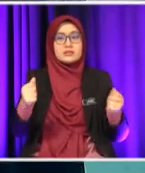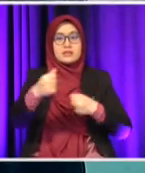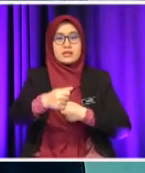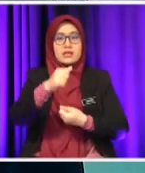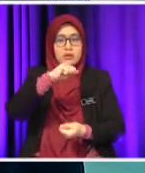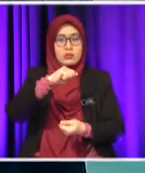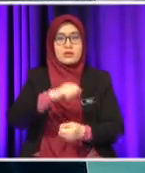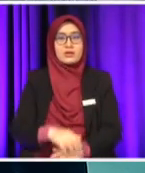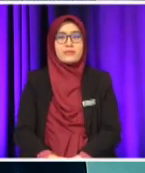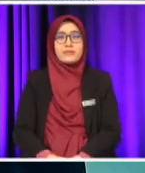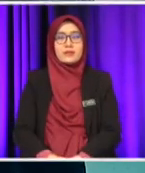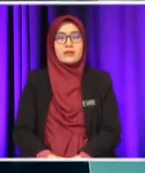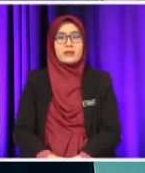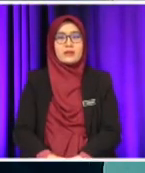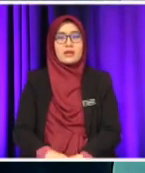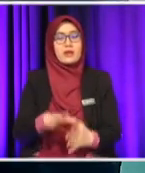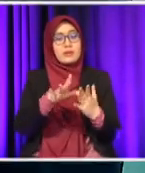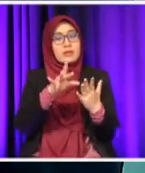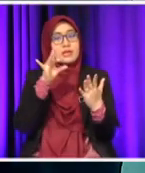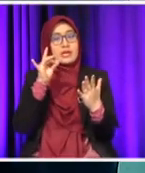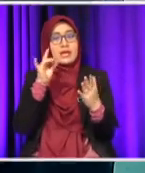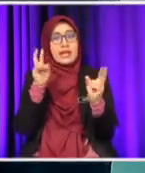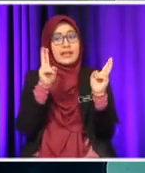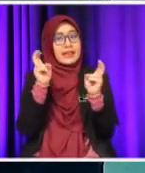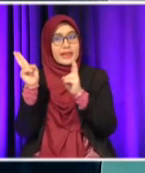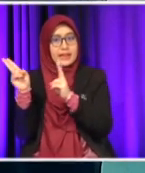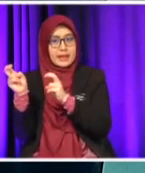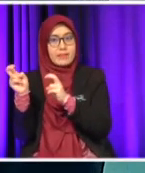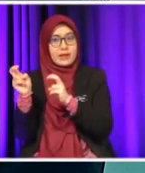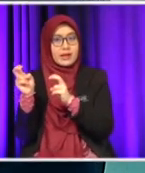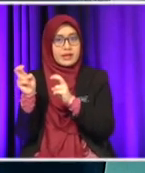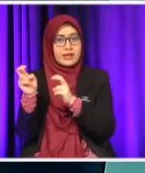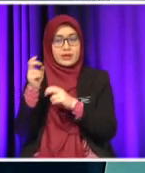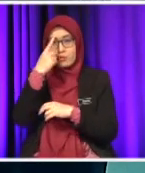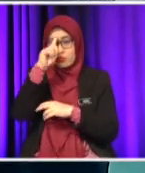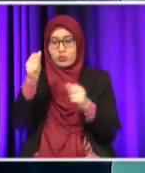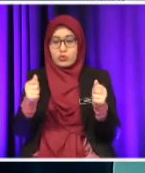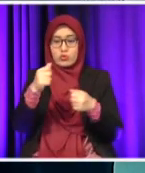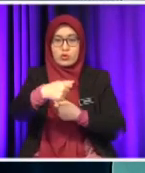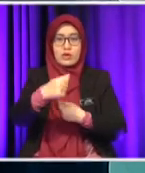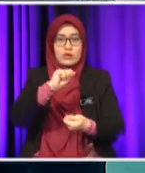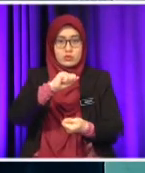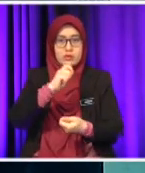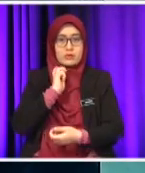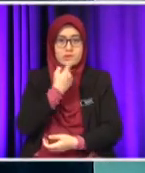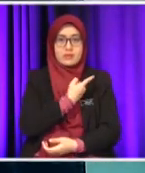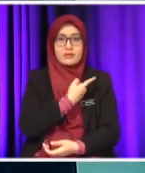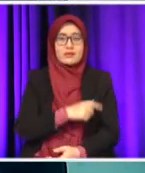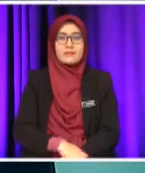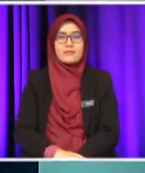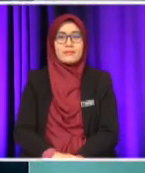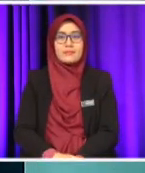penting tema di atas mulai jadi Baito dan juga aneh nanti kita tengok apa dia nih dipanggil